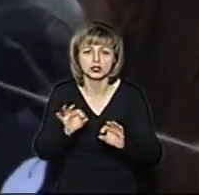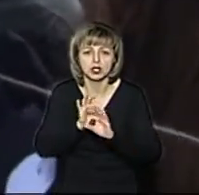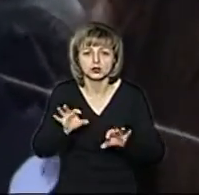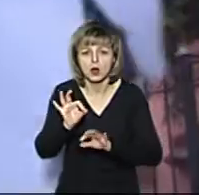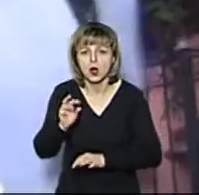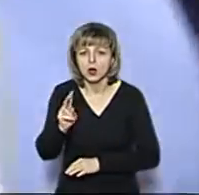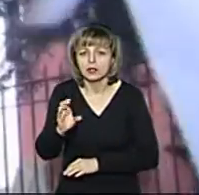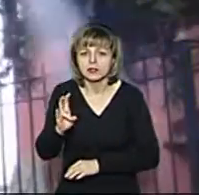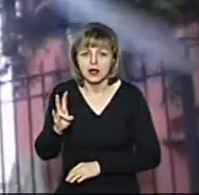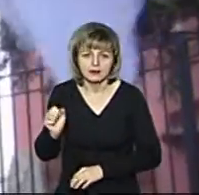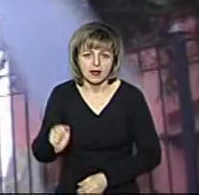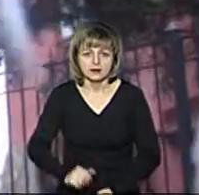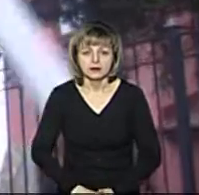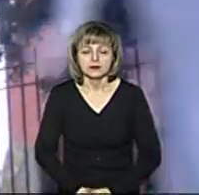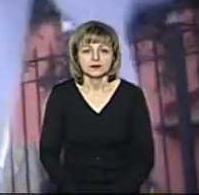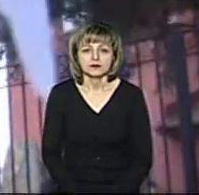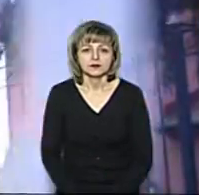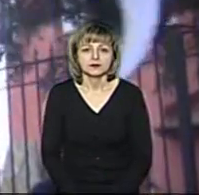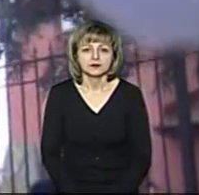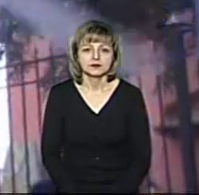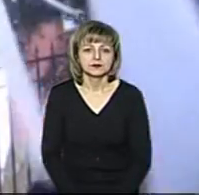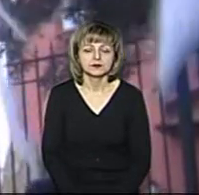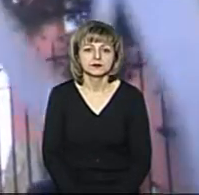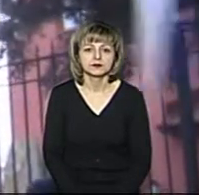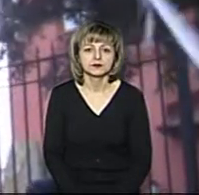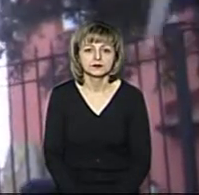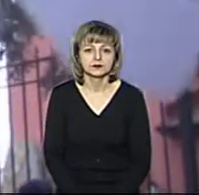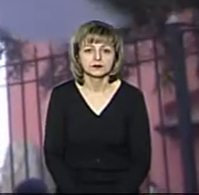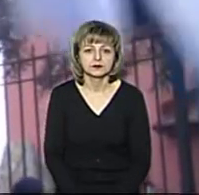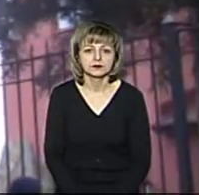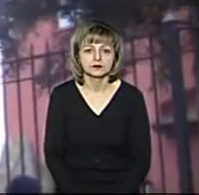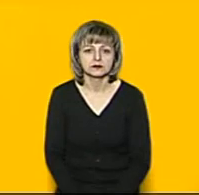Глушко. Оксана Кот, Петро Потієвський. Новини на Суспільному. Волинь.